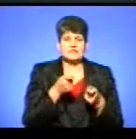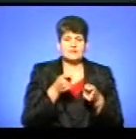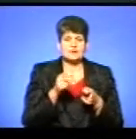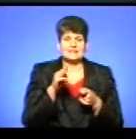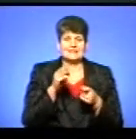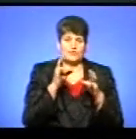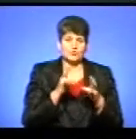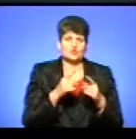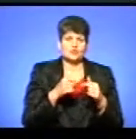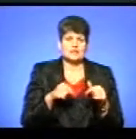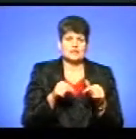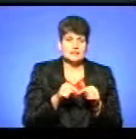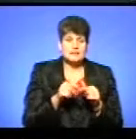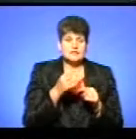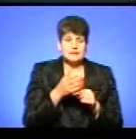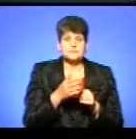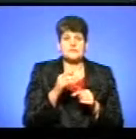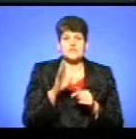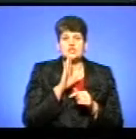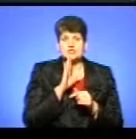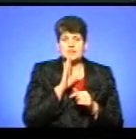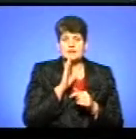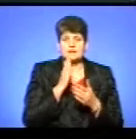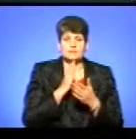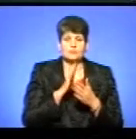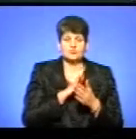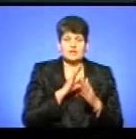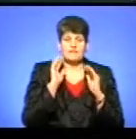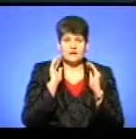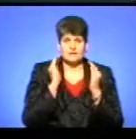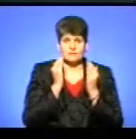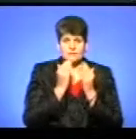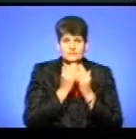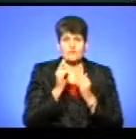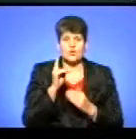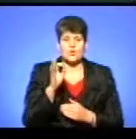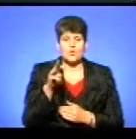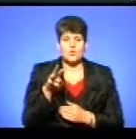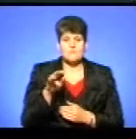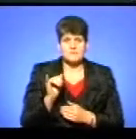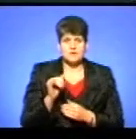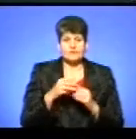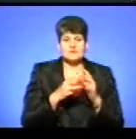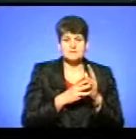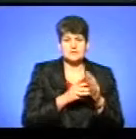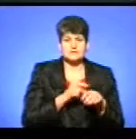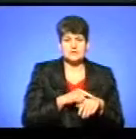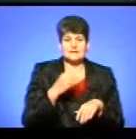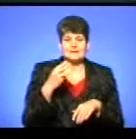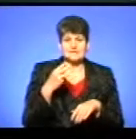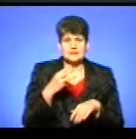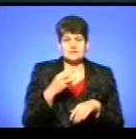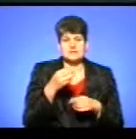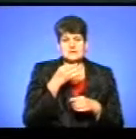відділення Зборівської лікарні Зиновія Парація, жінка перебувала в реанімації у церебральній комі. О 18:30 Зиновій Парацій